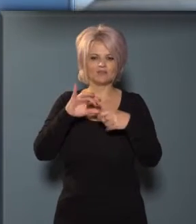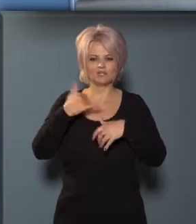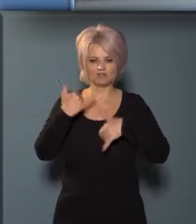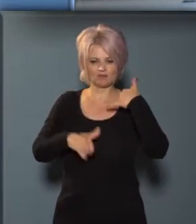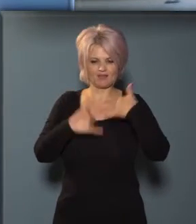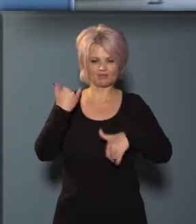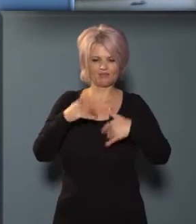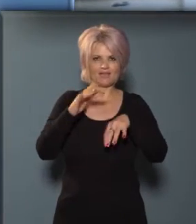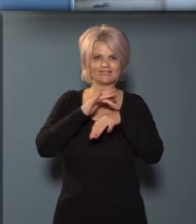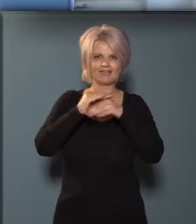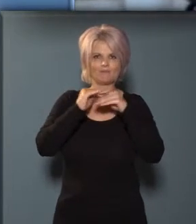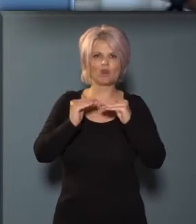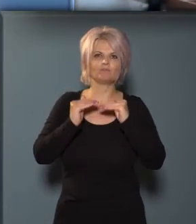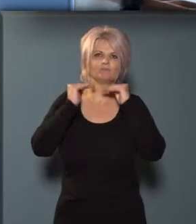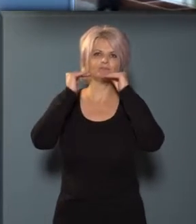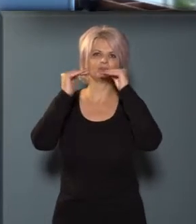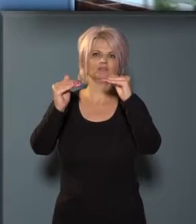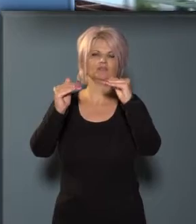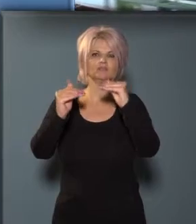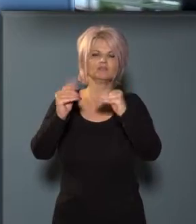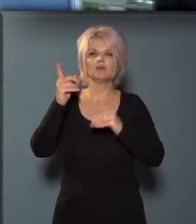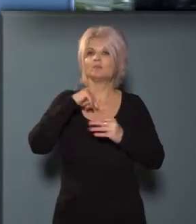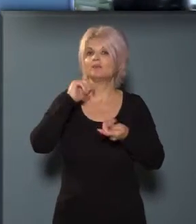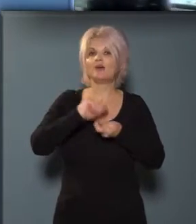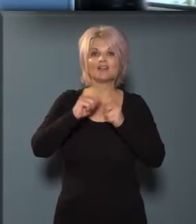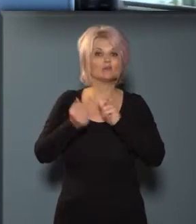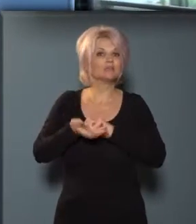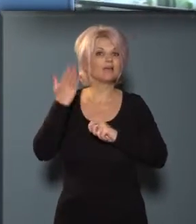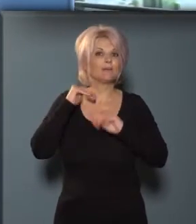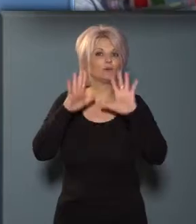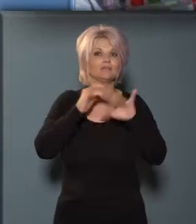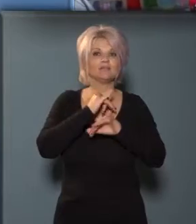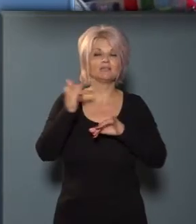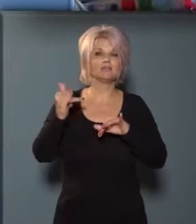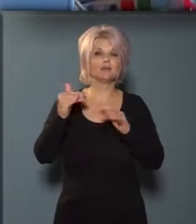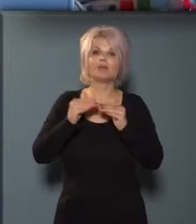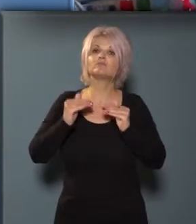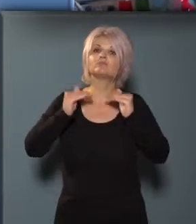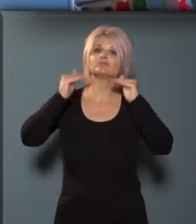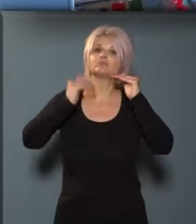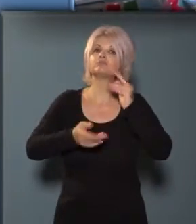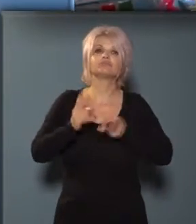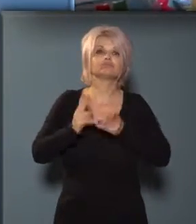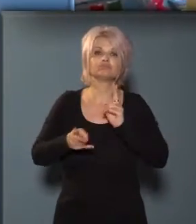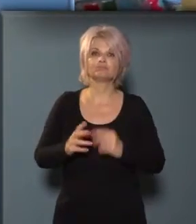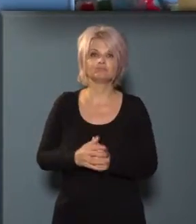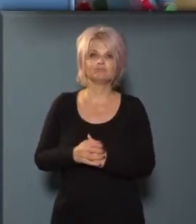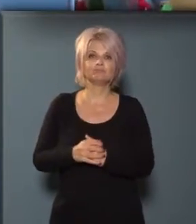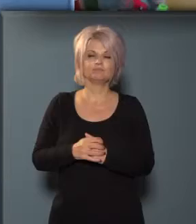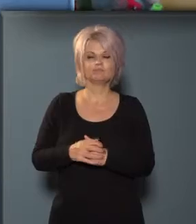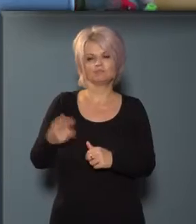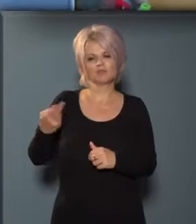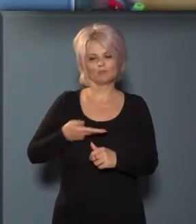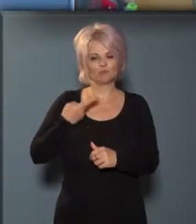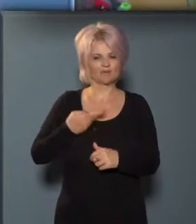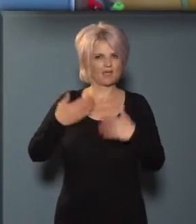versenyek színvonala. Mi az, amiben változtattatok az elmúlt 10 évben, és hova lehet még innen fejlődni? Arra nagyon büszkék